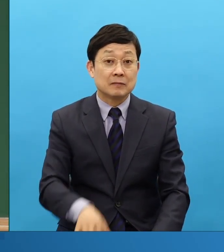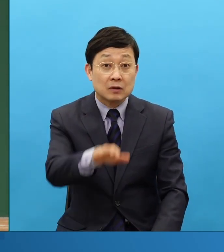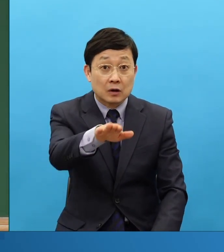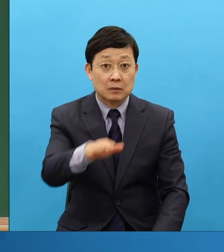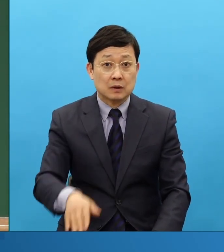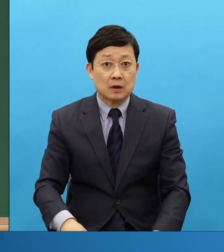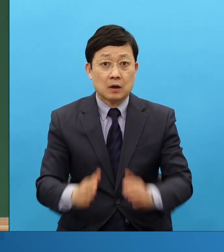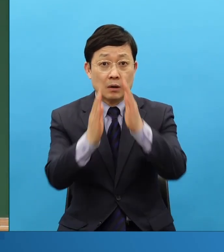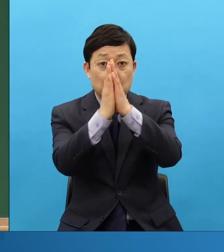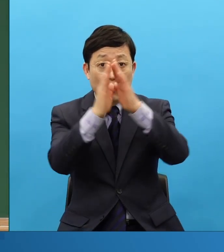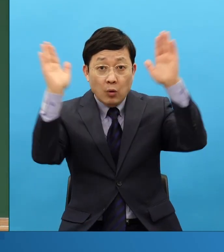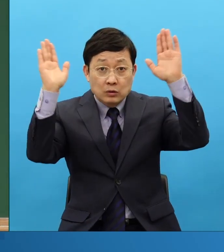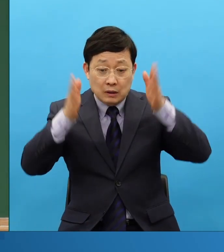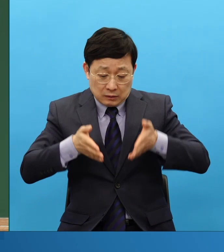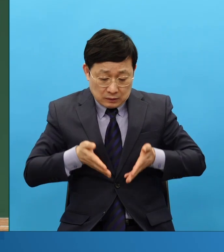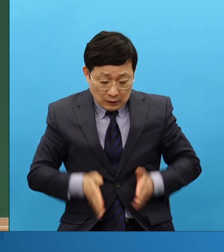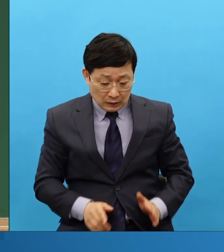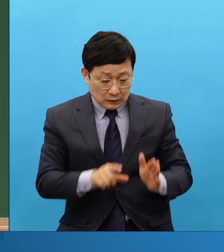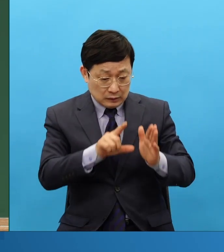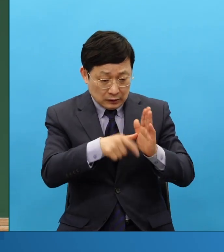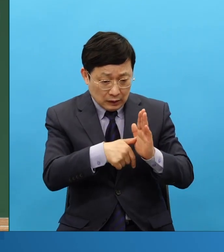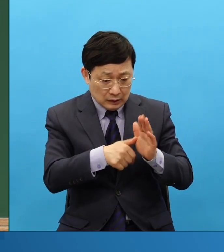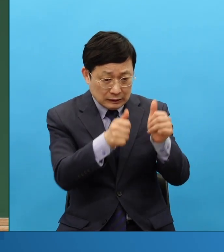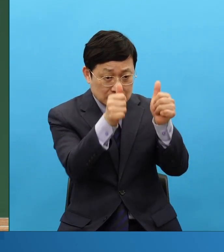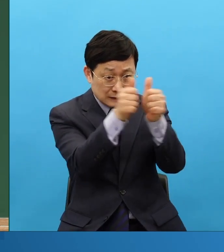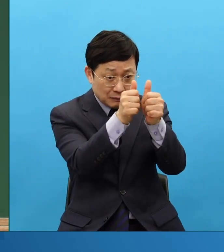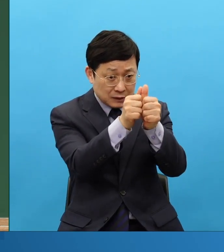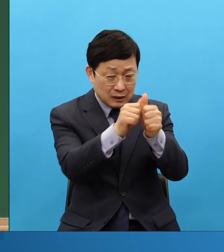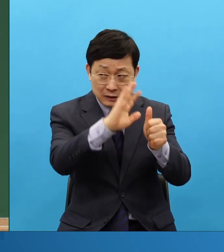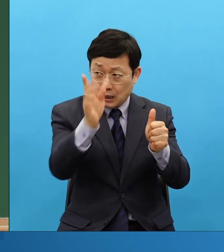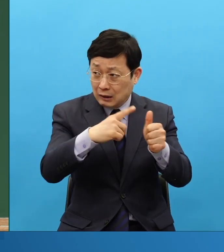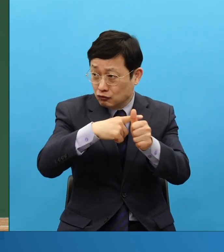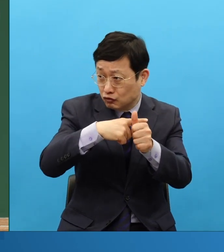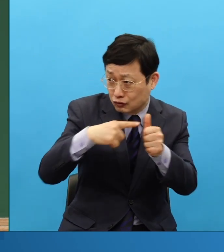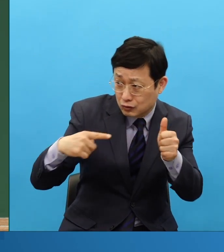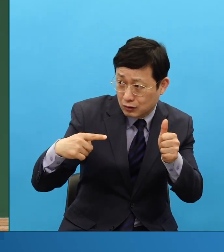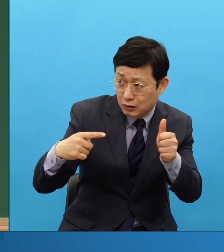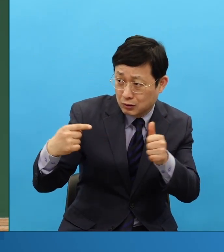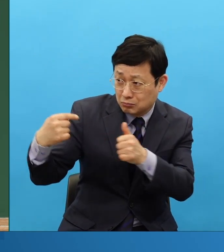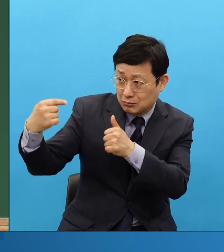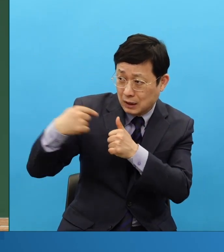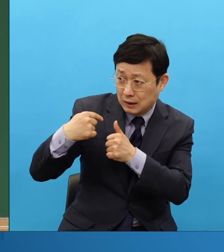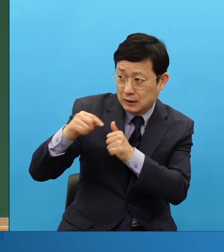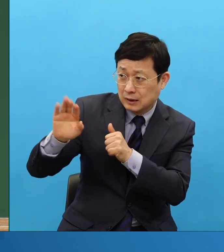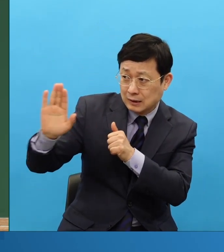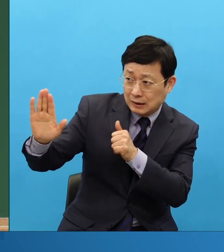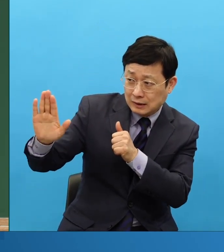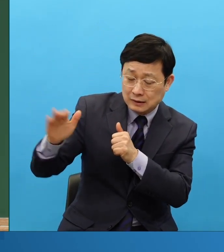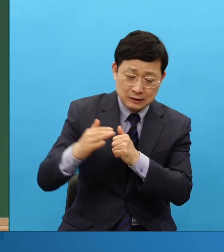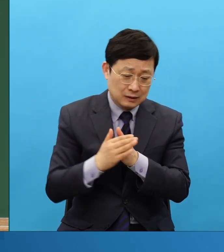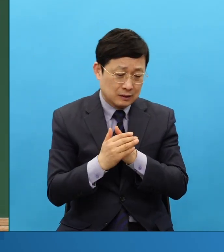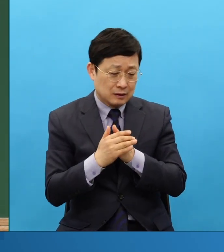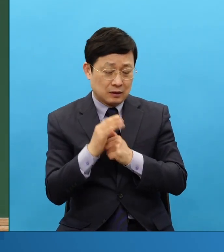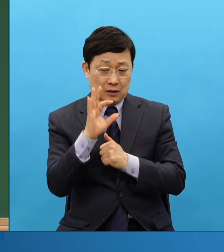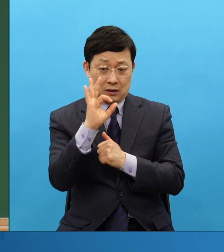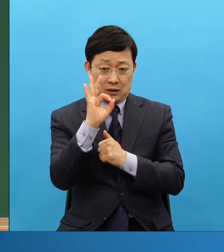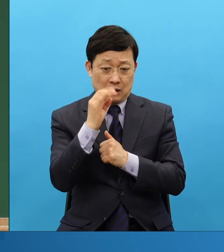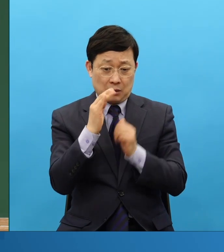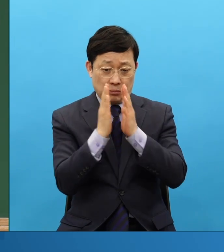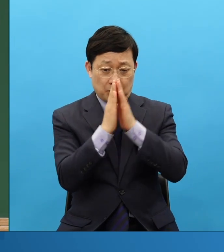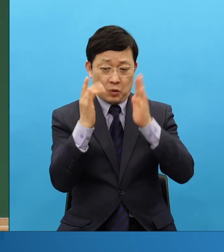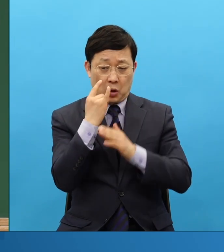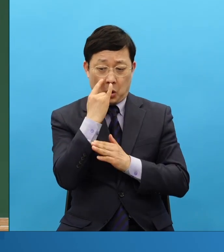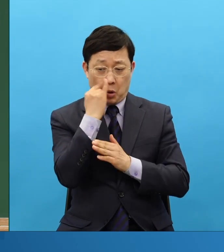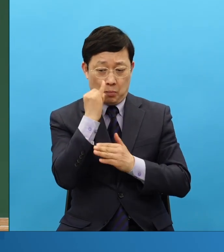다 죽이라고 하는데, 예, 모세 어머니는 가장 안전한 걸 선택을 했어요. It was commanded that all the